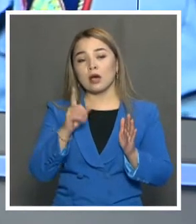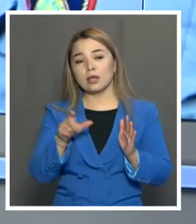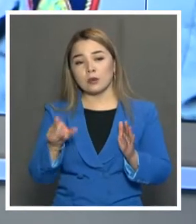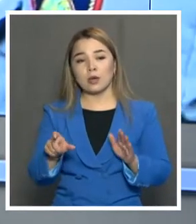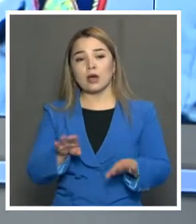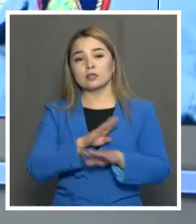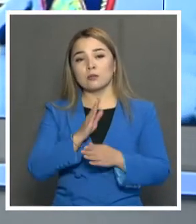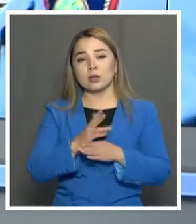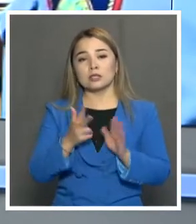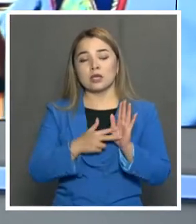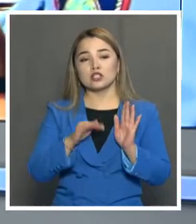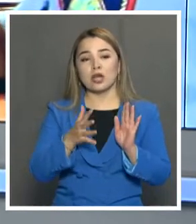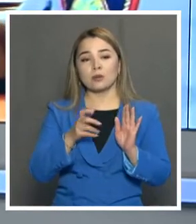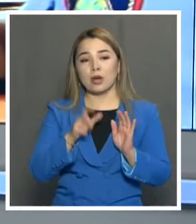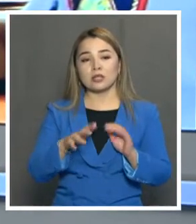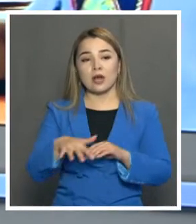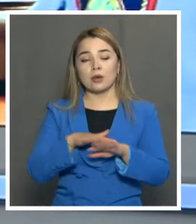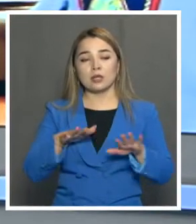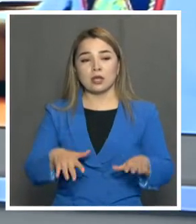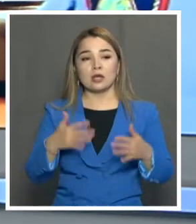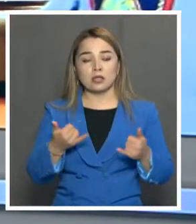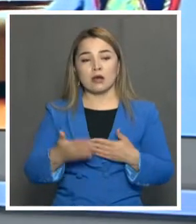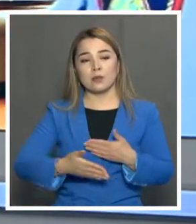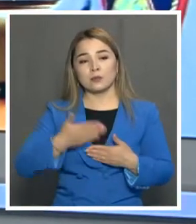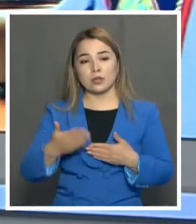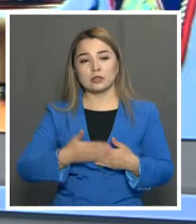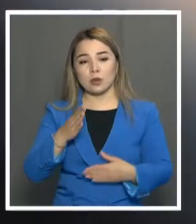мыңнан астам жүргізуші әкімшілік жауапкершілікке тартылған.